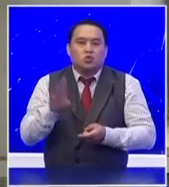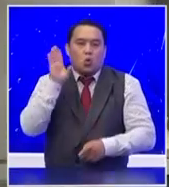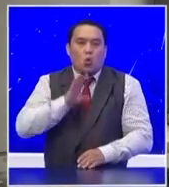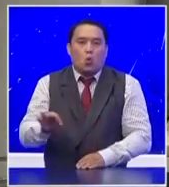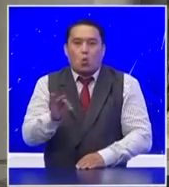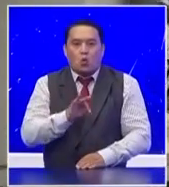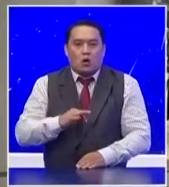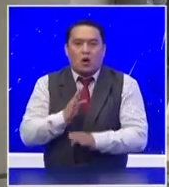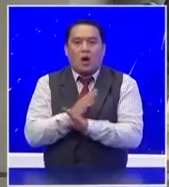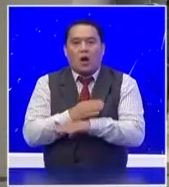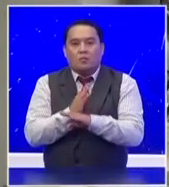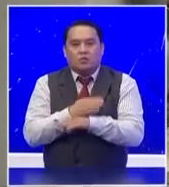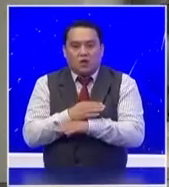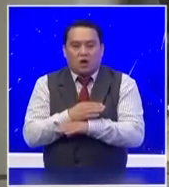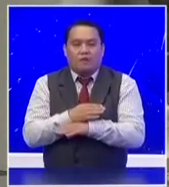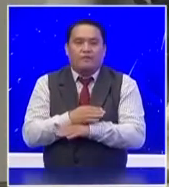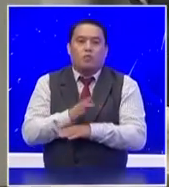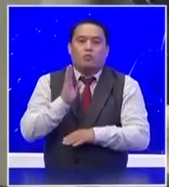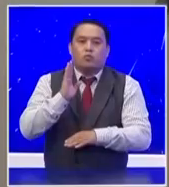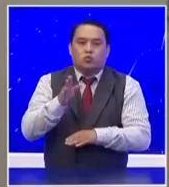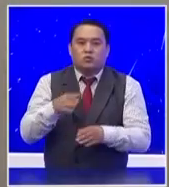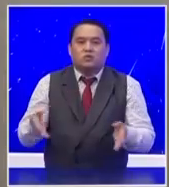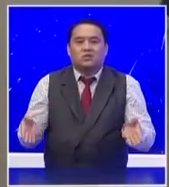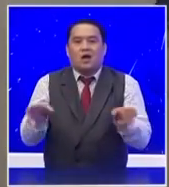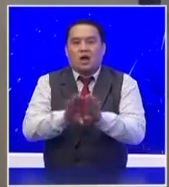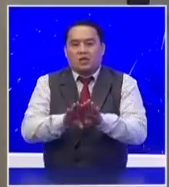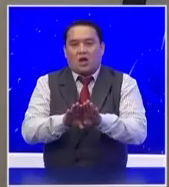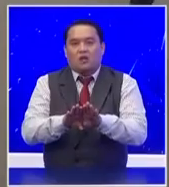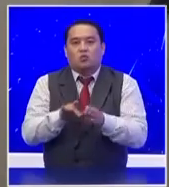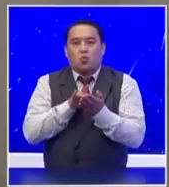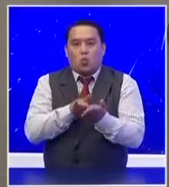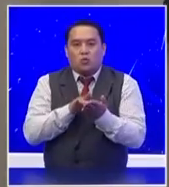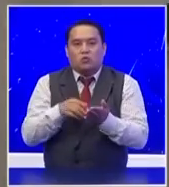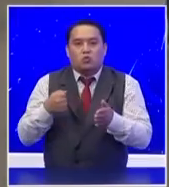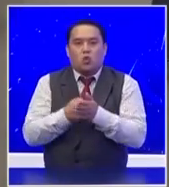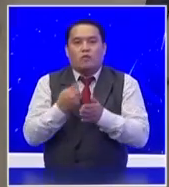дня в Кульсайские озера, а также Капшигайское побережье будут закрыты для посещения